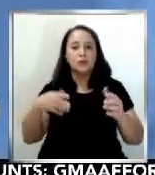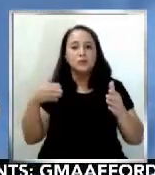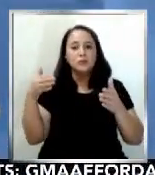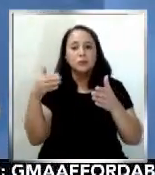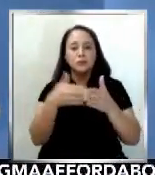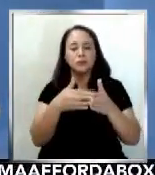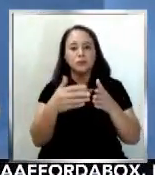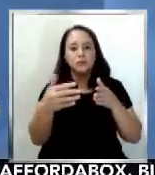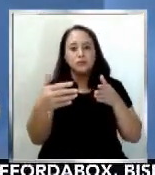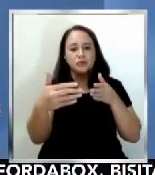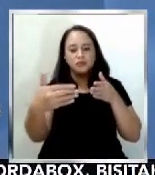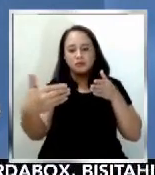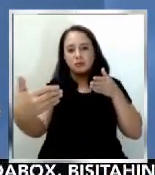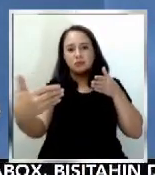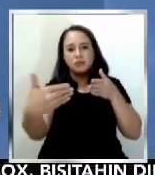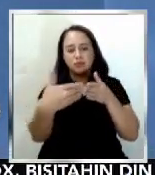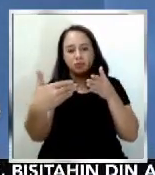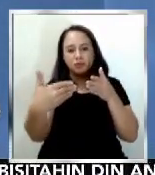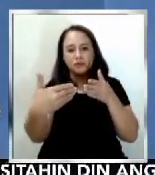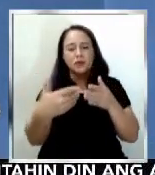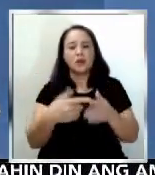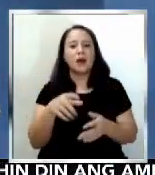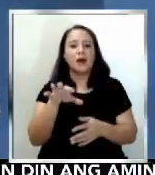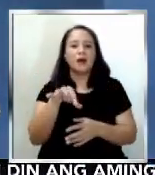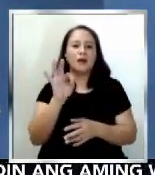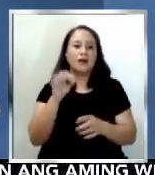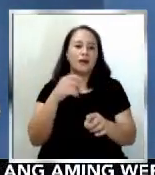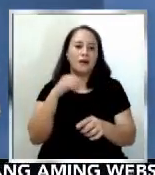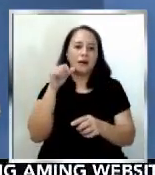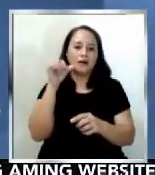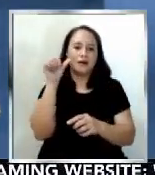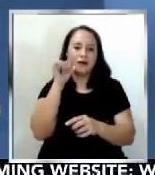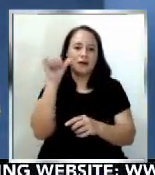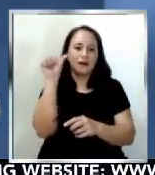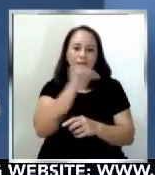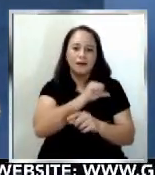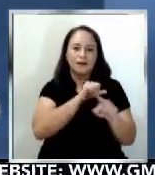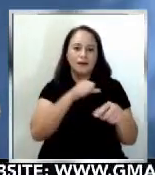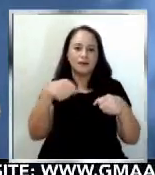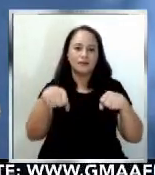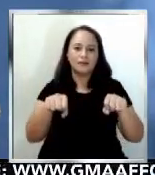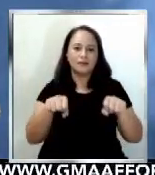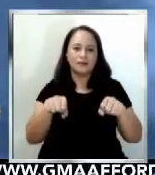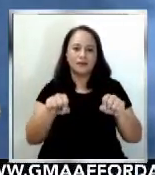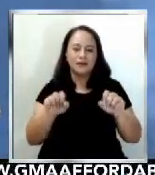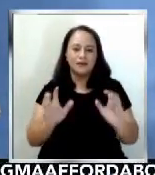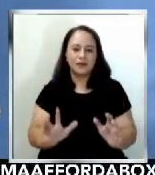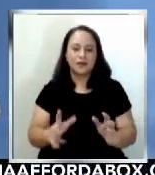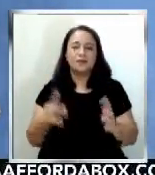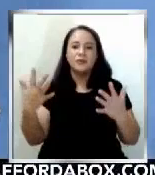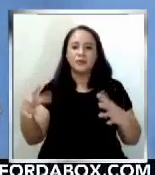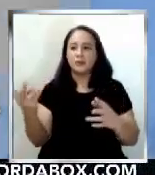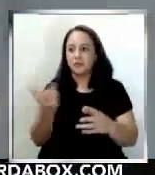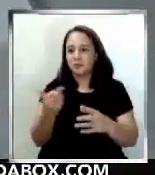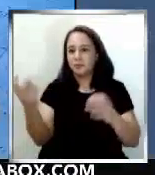pang tricycle. Napag-alamang nakainom ang driver na bumangga. Ayon sa pulisya, nagkaayos ang dalawang panig.